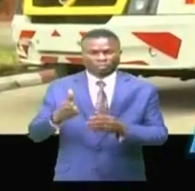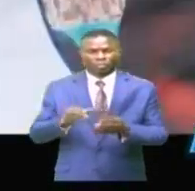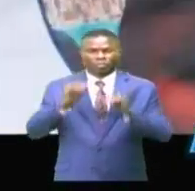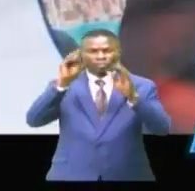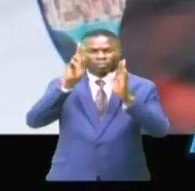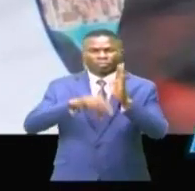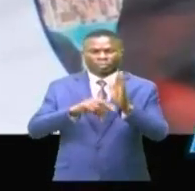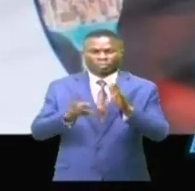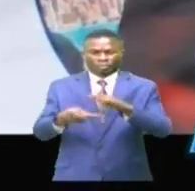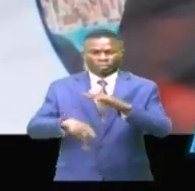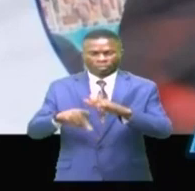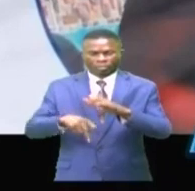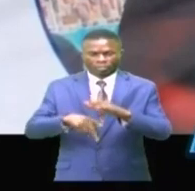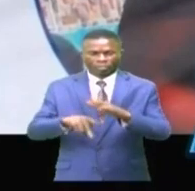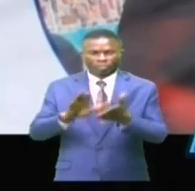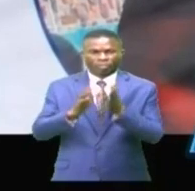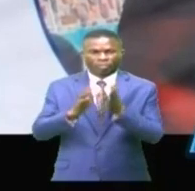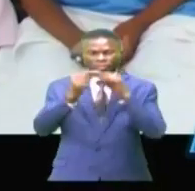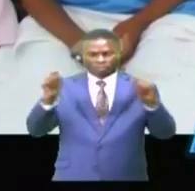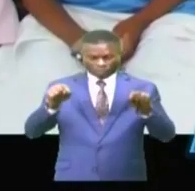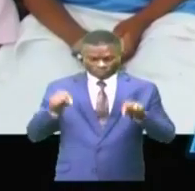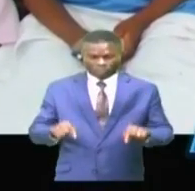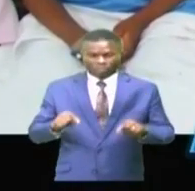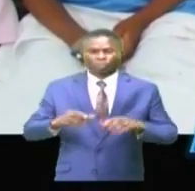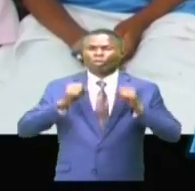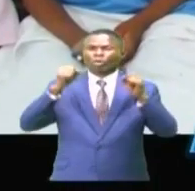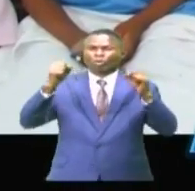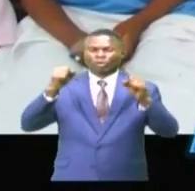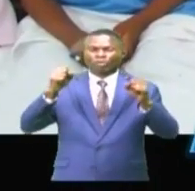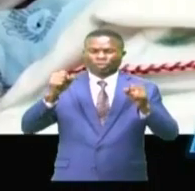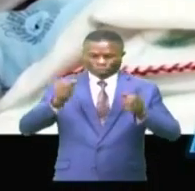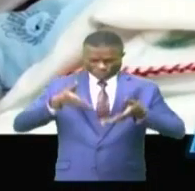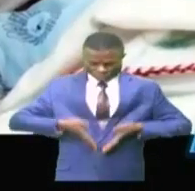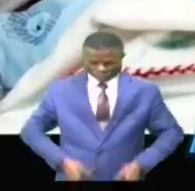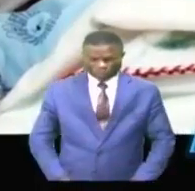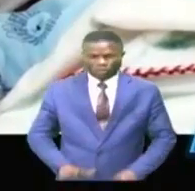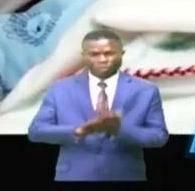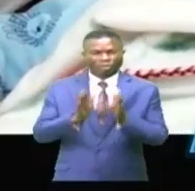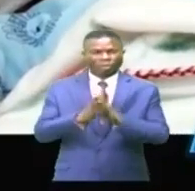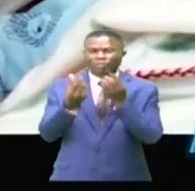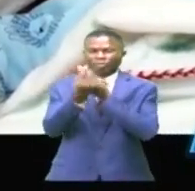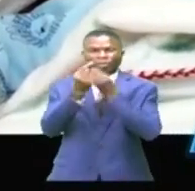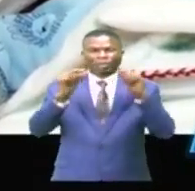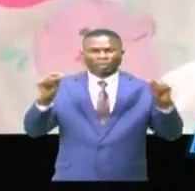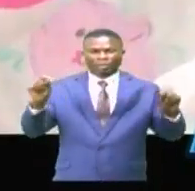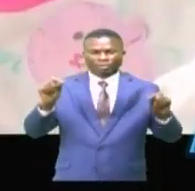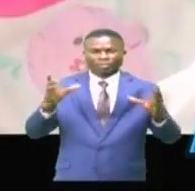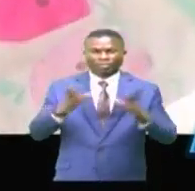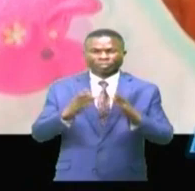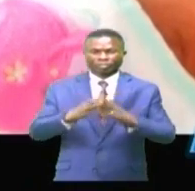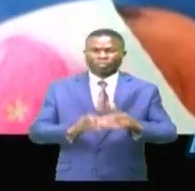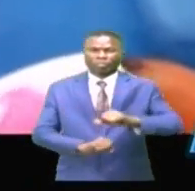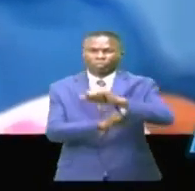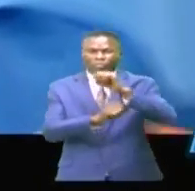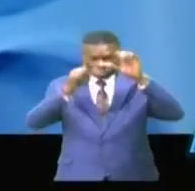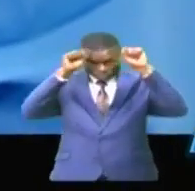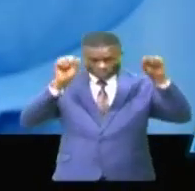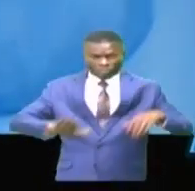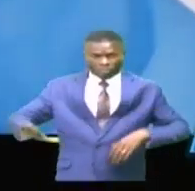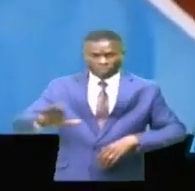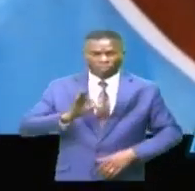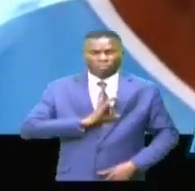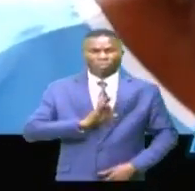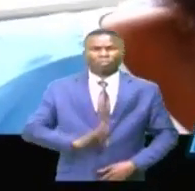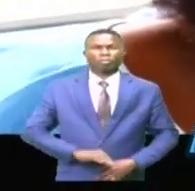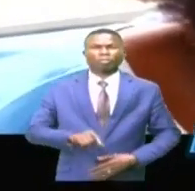l'enseignement de base vive la gratuité de la maternité et des soins du bébé sur le patronage du Président de la République Félix